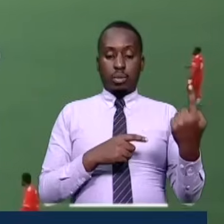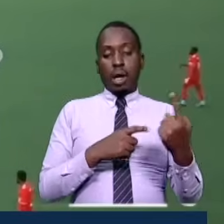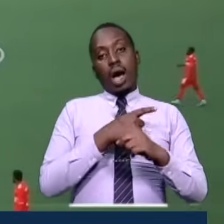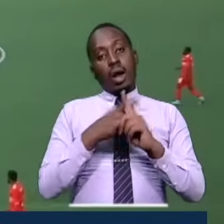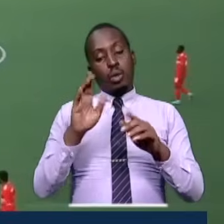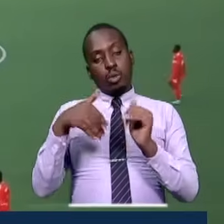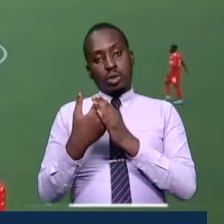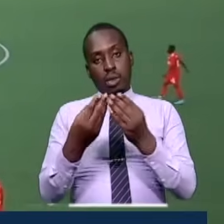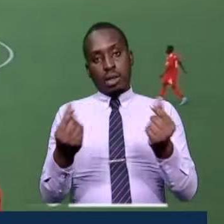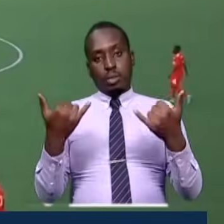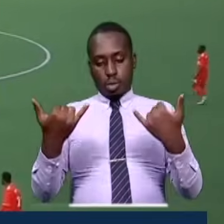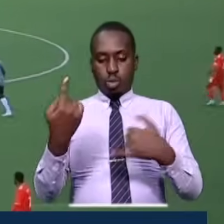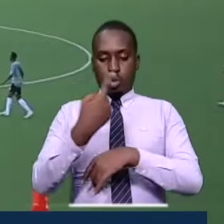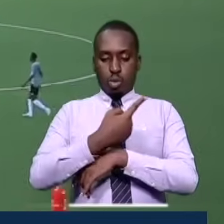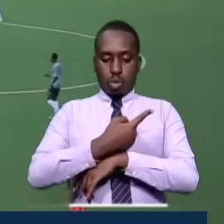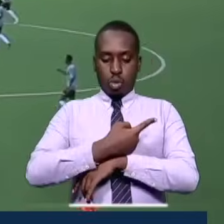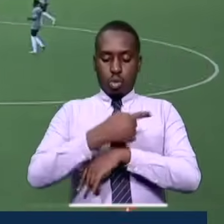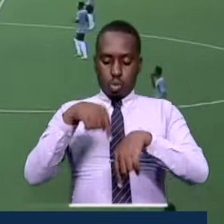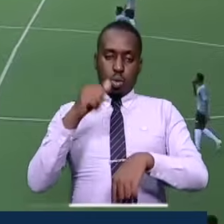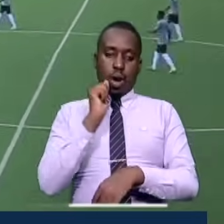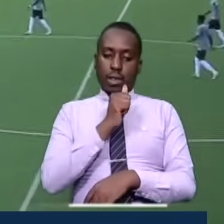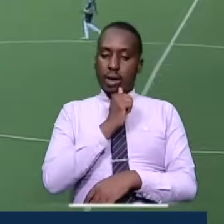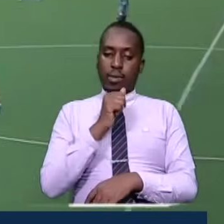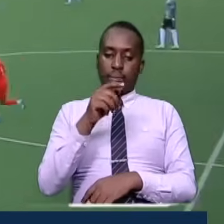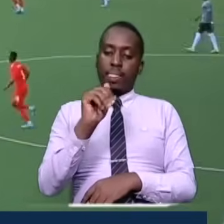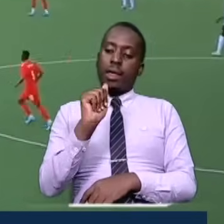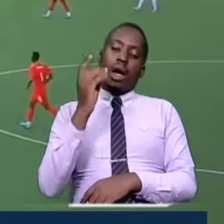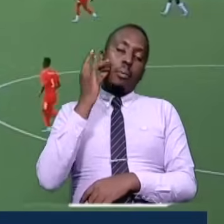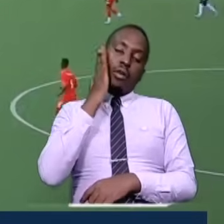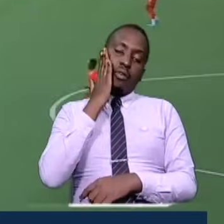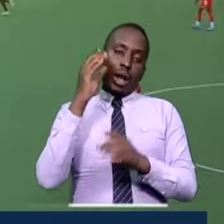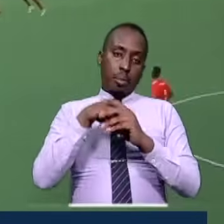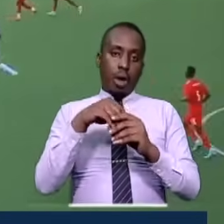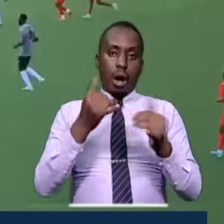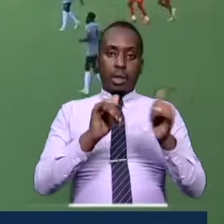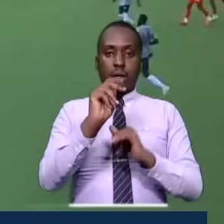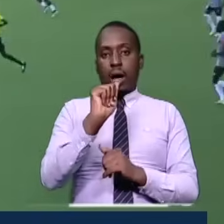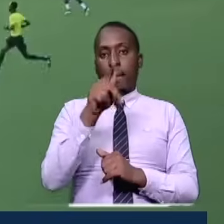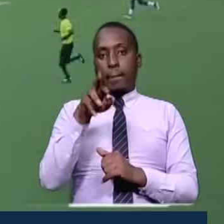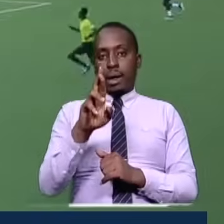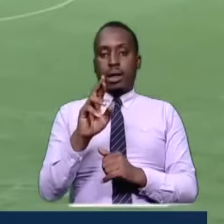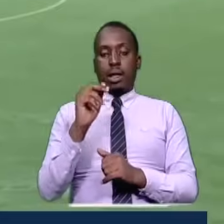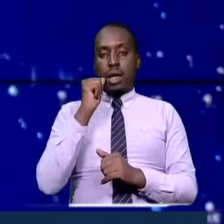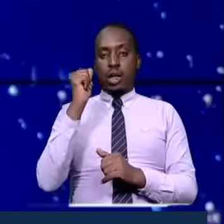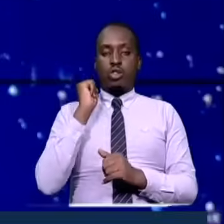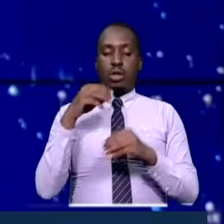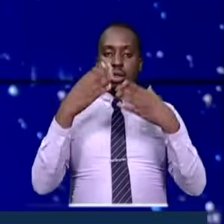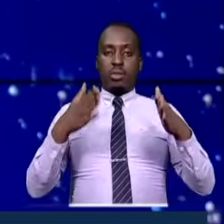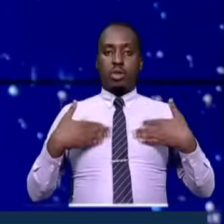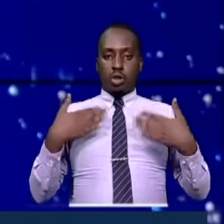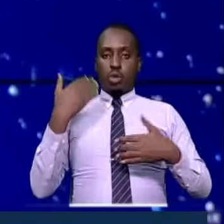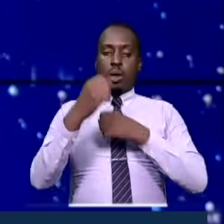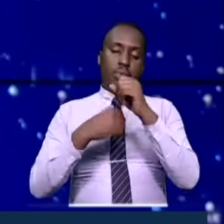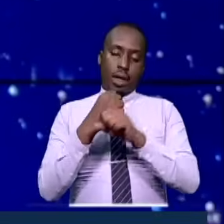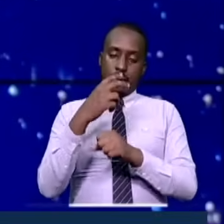beza gukemurwa kuri uyu wa gatandatu ayo Mavubi navugaga yarimo abakinnyi ba PFC ku munsi w'ejo yatanze ibyishimo nyuma y'imyaka ibiri kuko